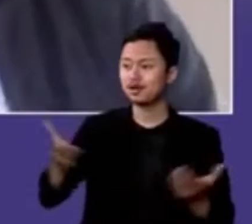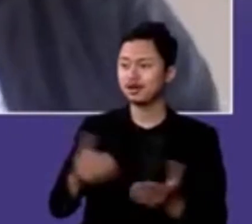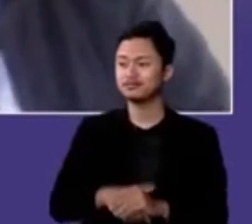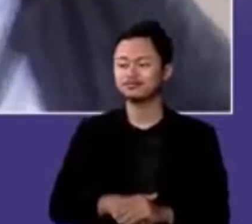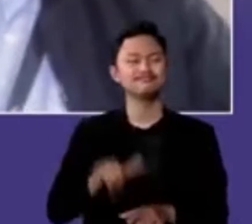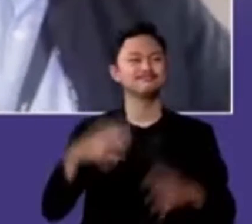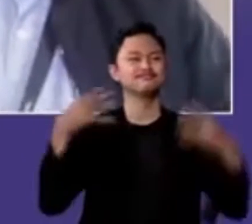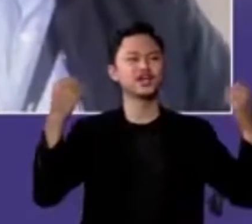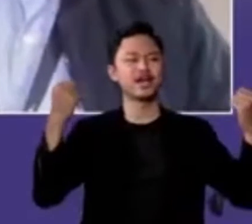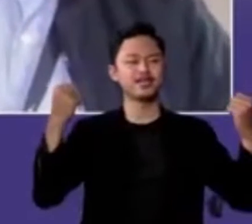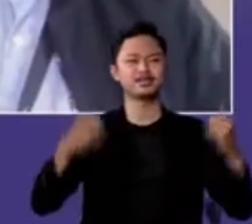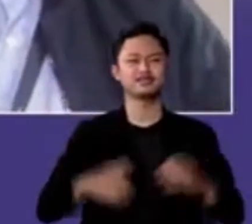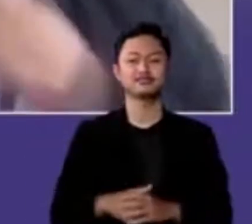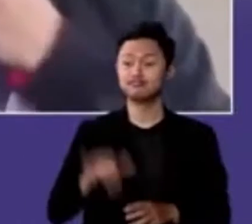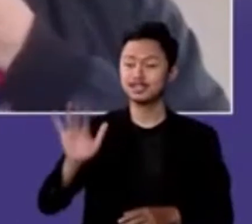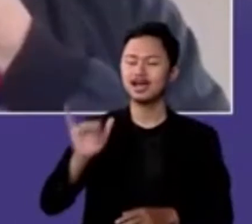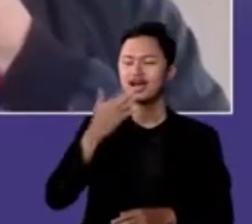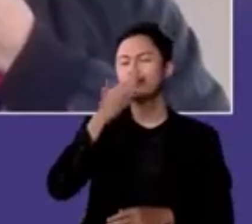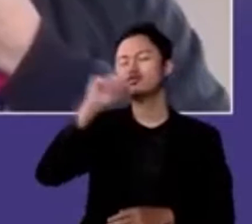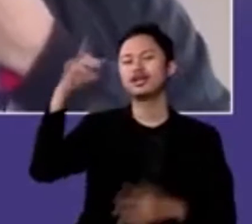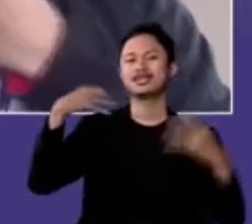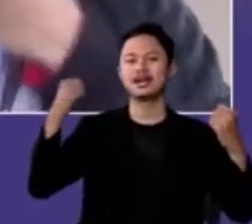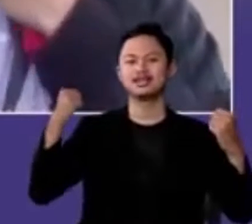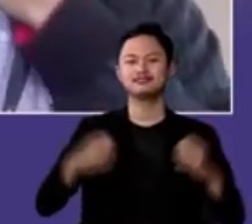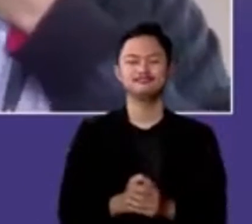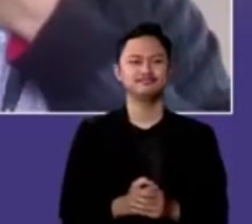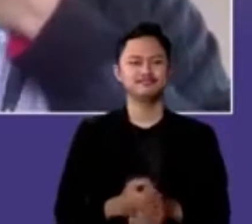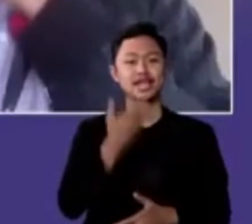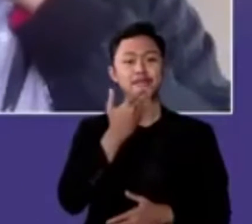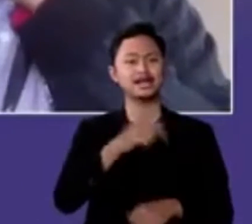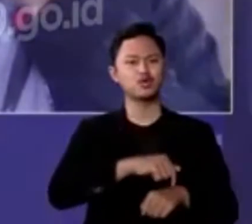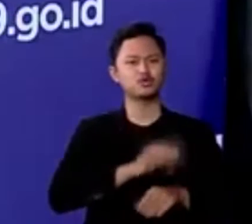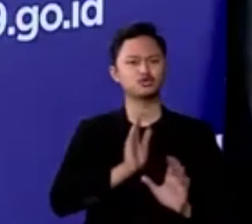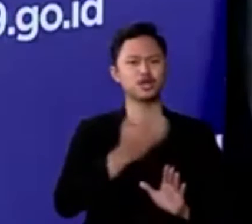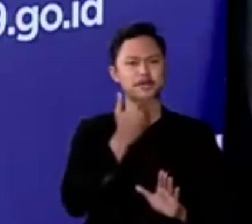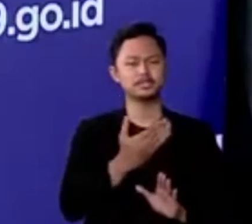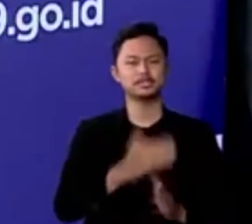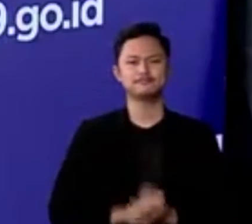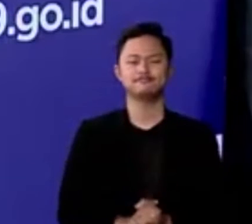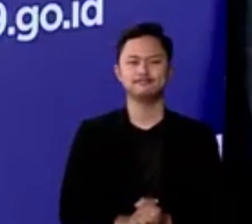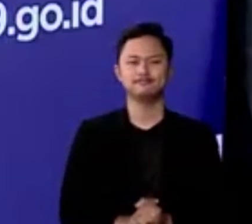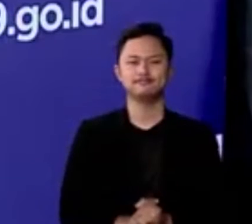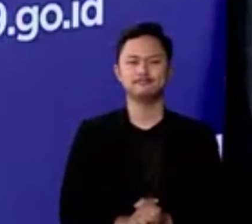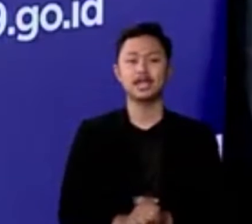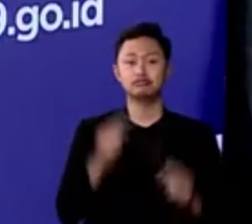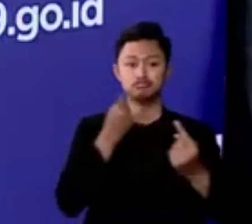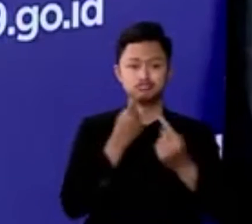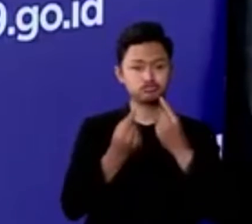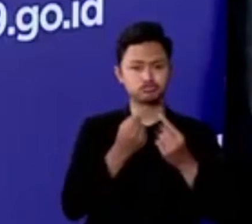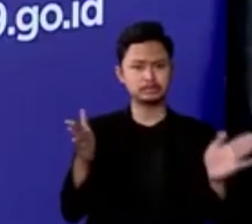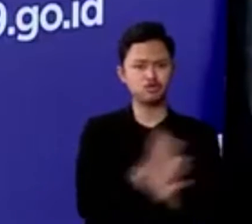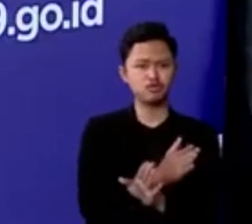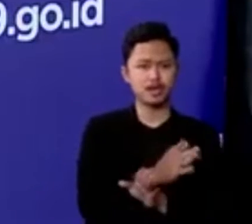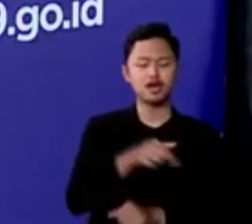Nia Nasehat ya Mas Vallen ya makasih ya sudah menyempatkan waktunya Oke sobat Agus sebelum memulai perbincangan